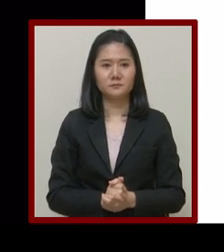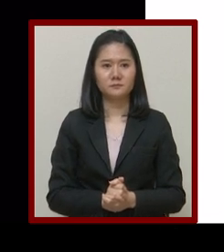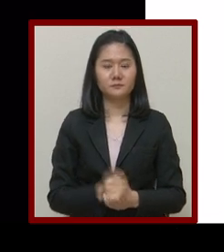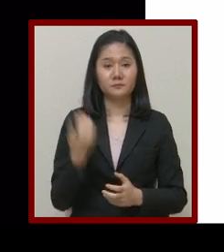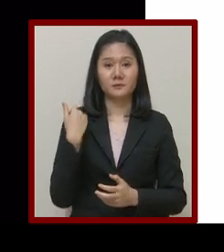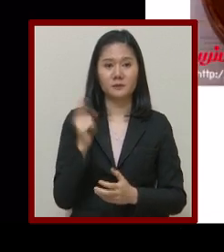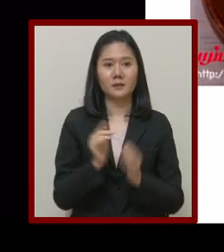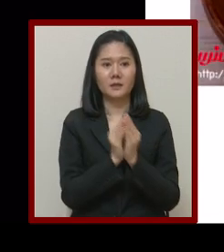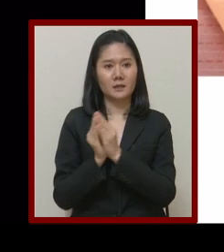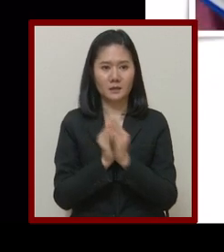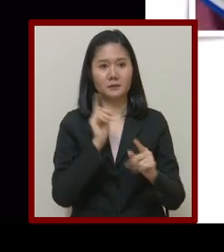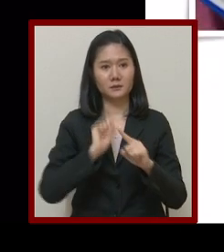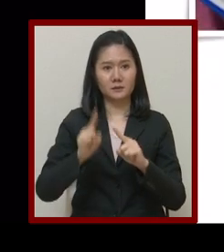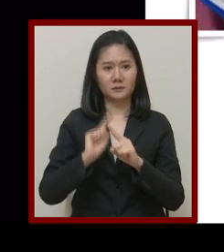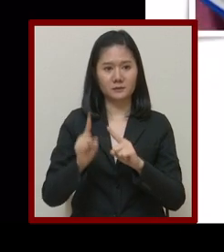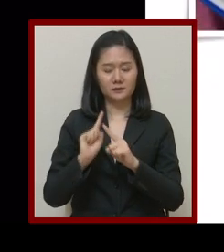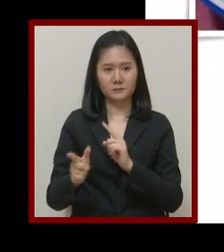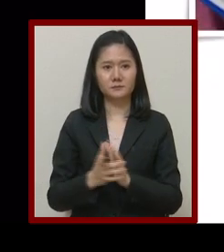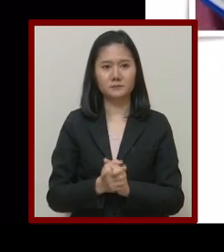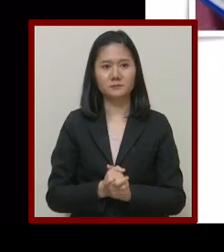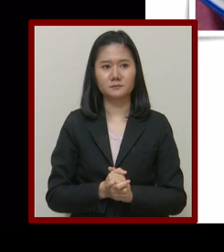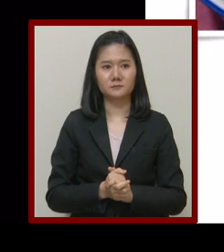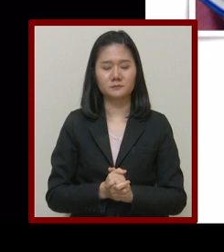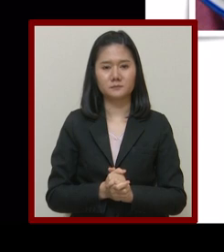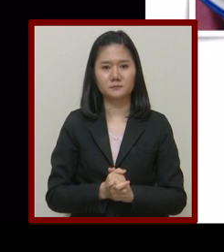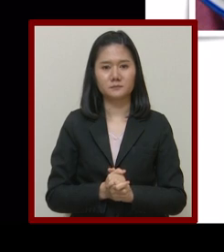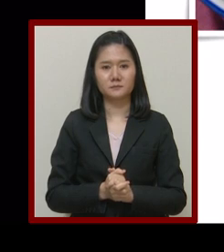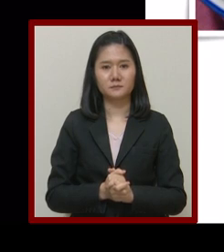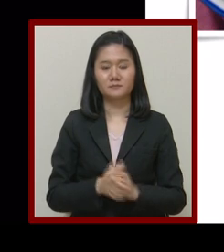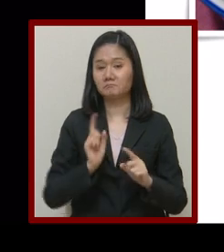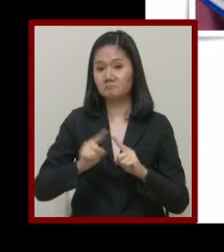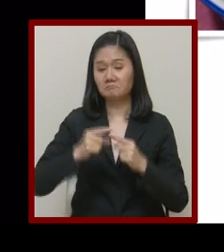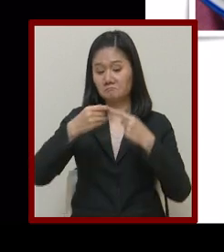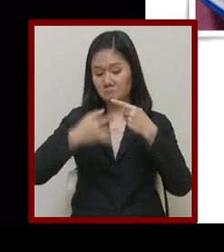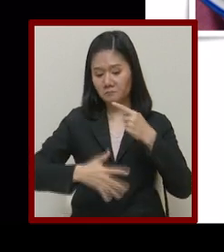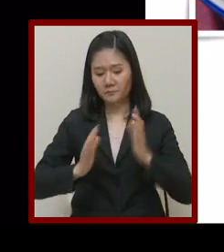นอกนั้นก็จะมีอาหารประเภทอื่นๆนะคะนะเยอะแยะม